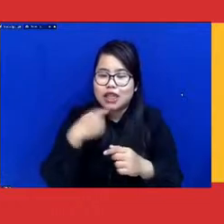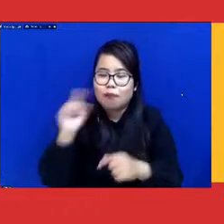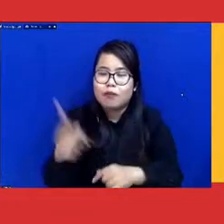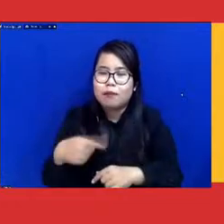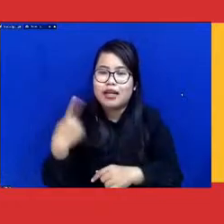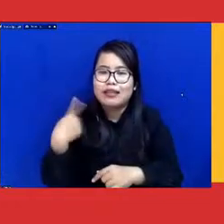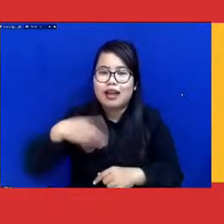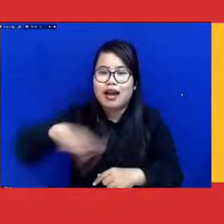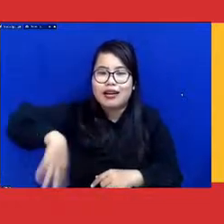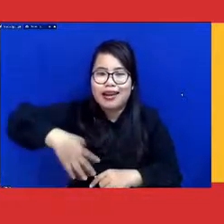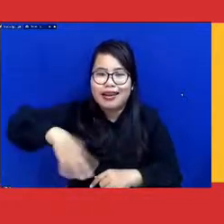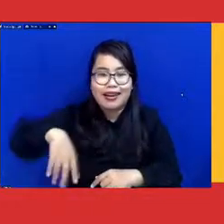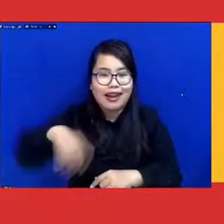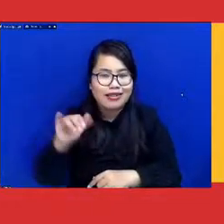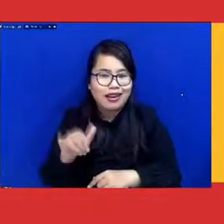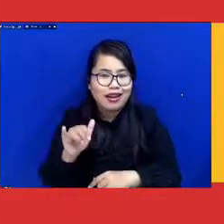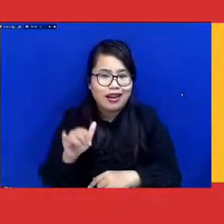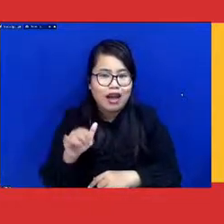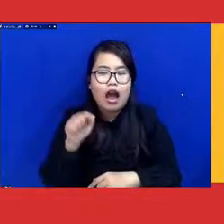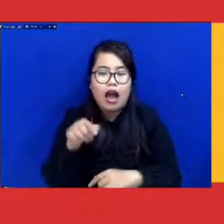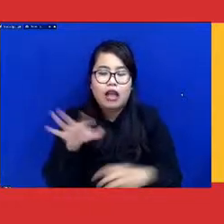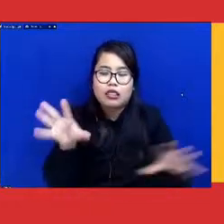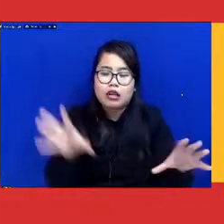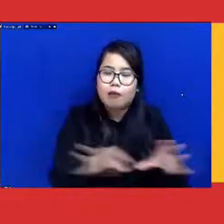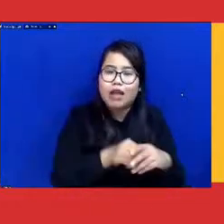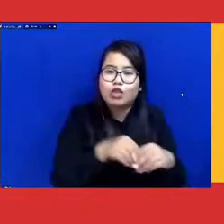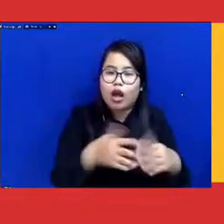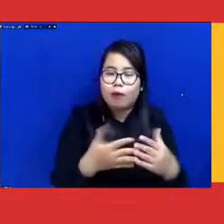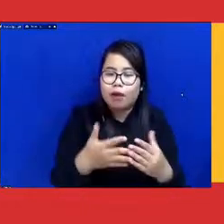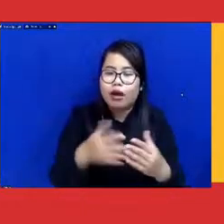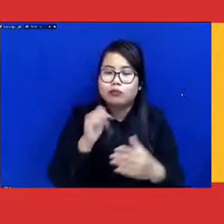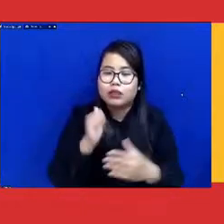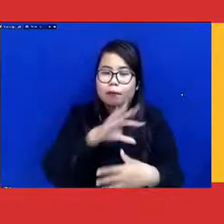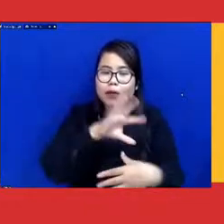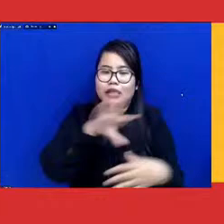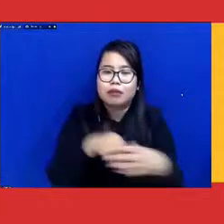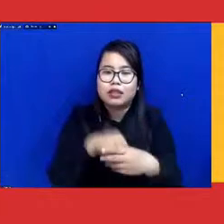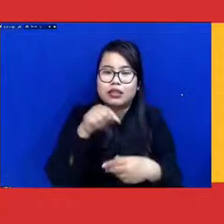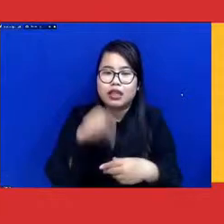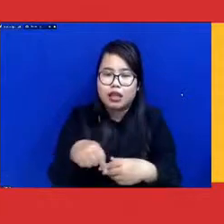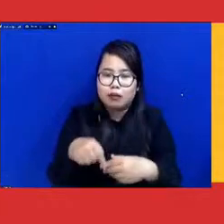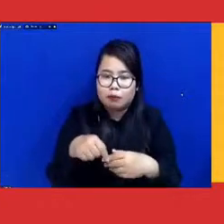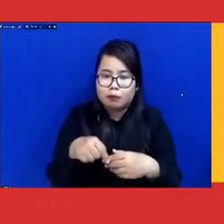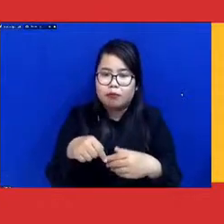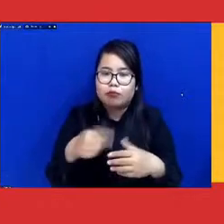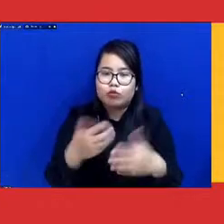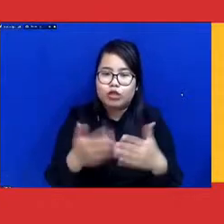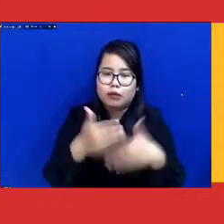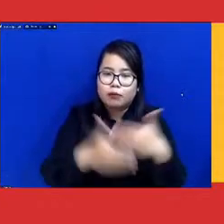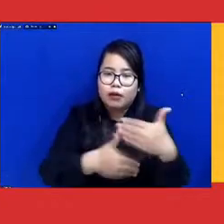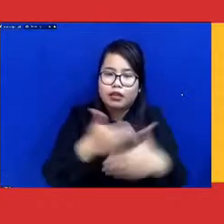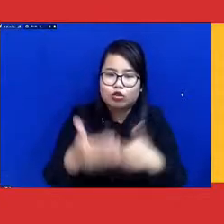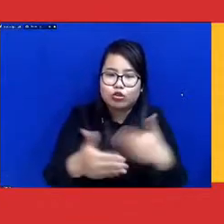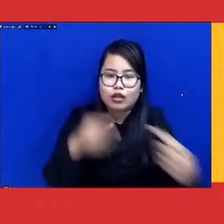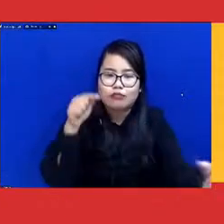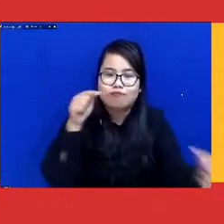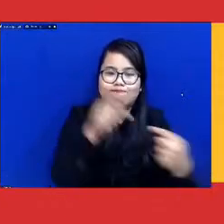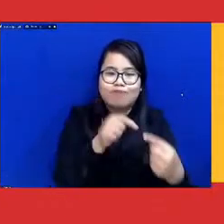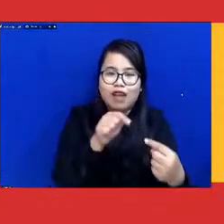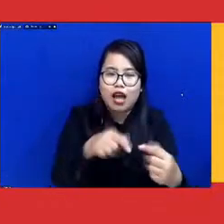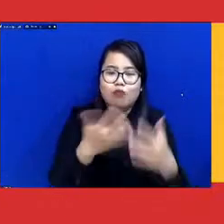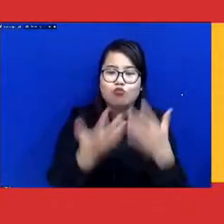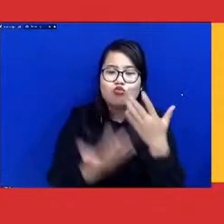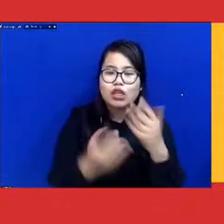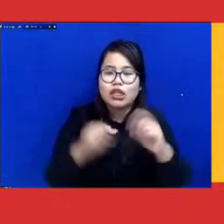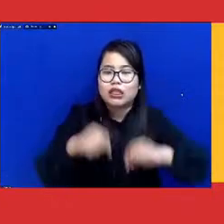daerah, ya, termasuk juga partisipasi dalam hal sustainable development goal, ya, dalam hal ini juga,